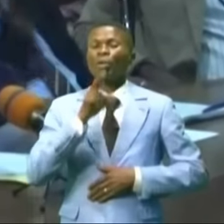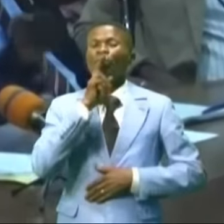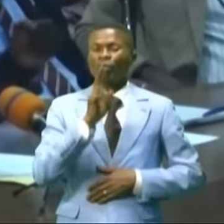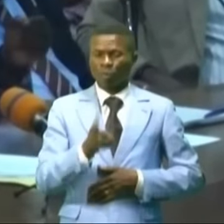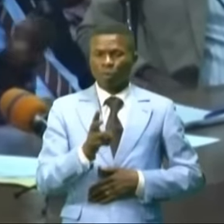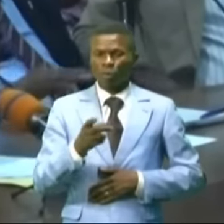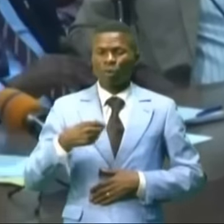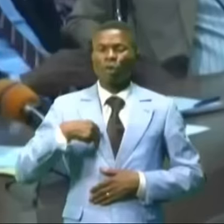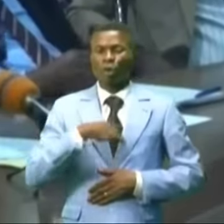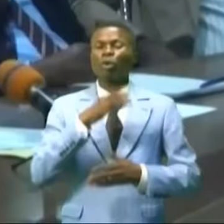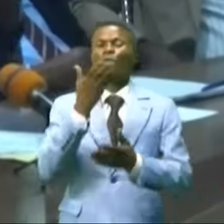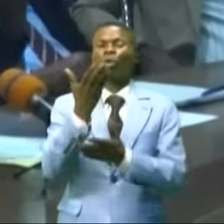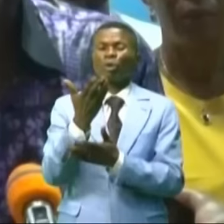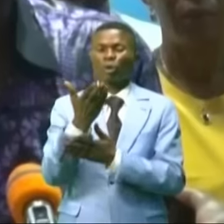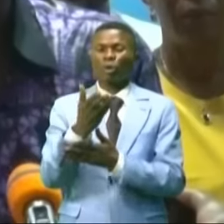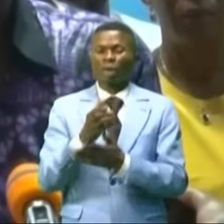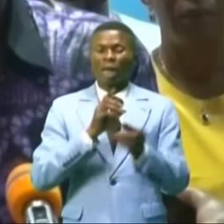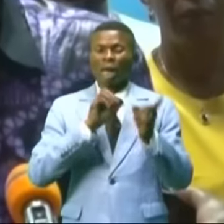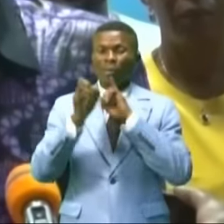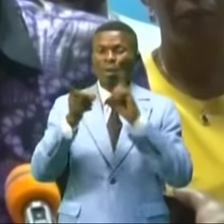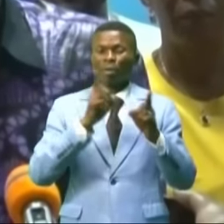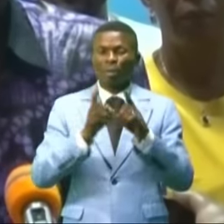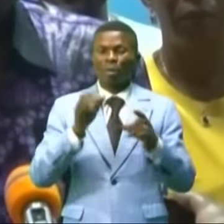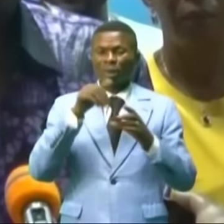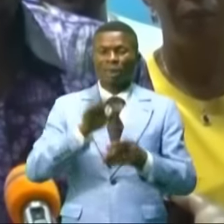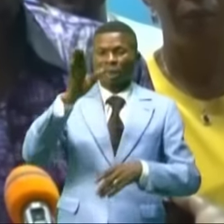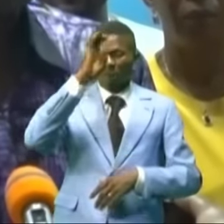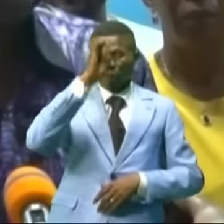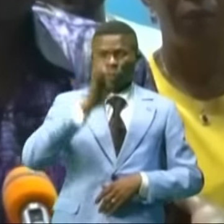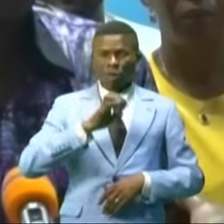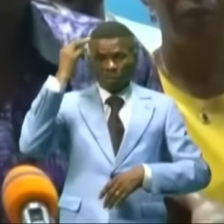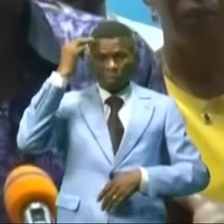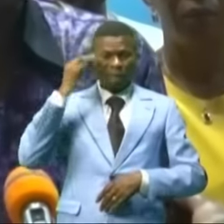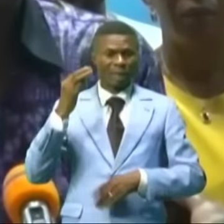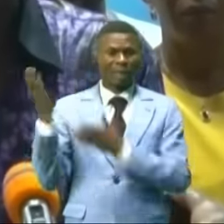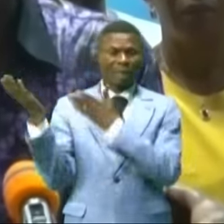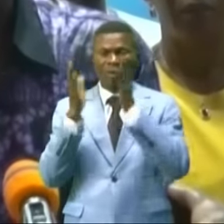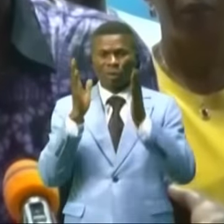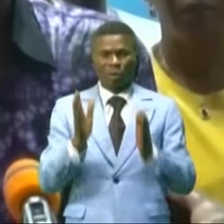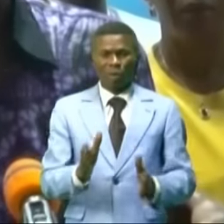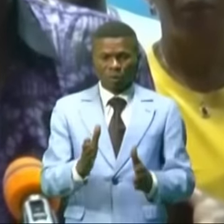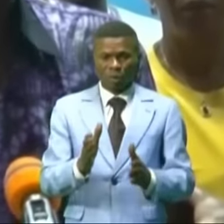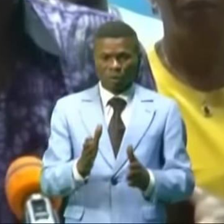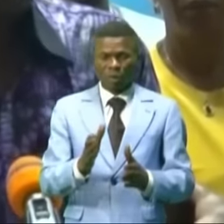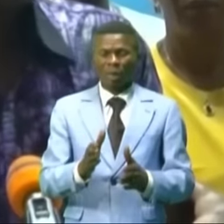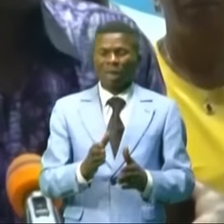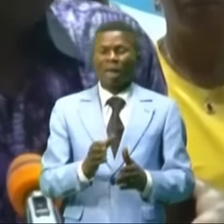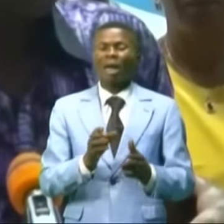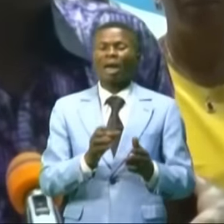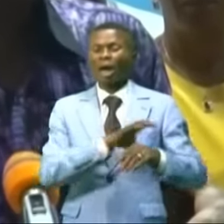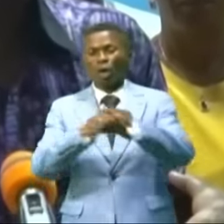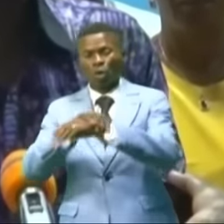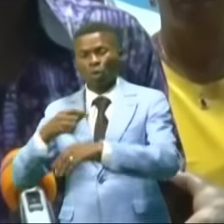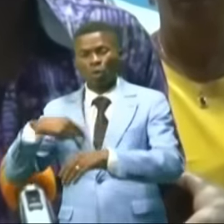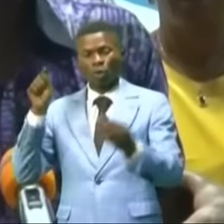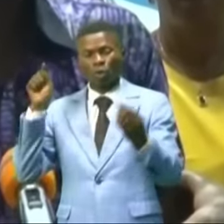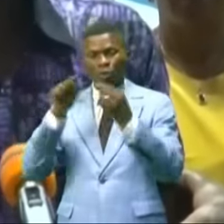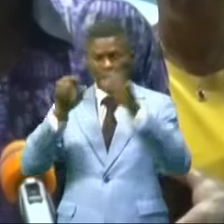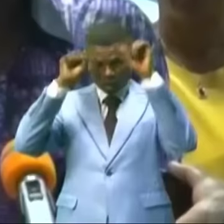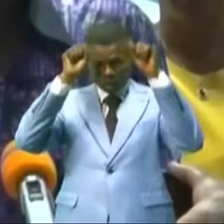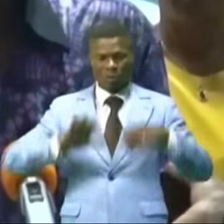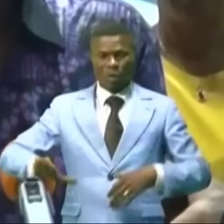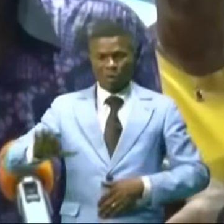nous sollicitons une audience à travers son Excellence, Monsieur le ministre des Transports, de nous Kobi auprès du président de la